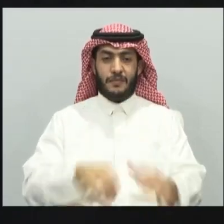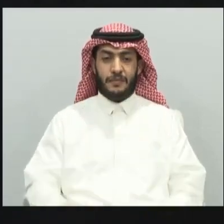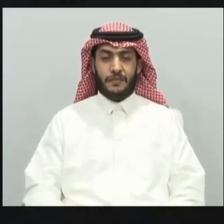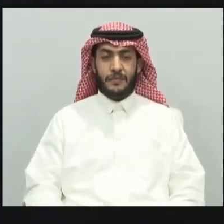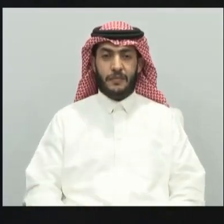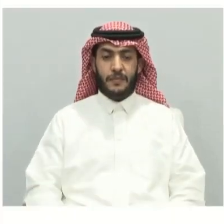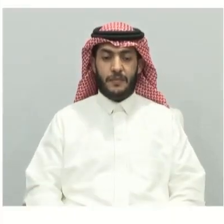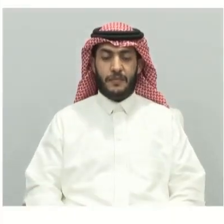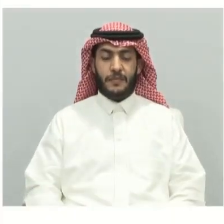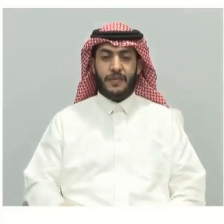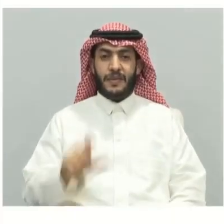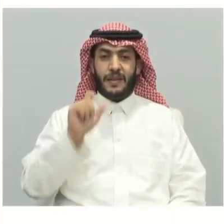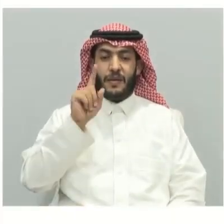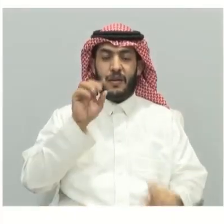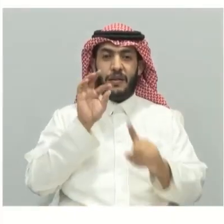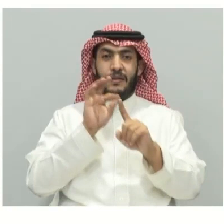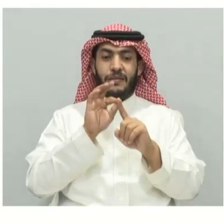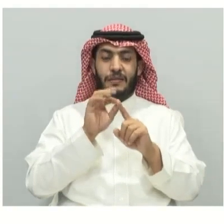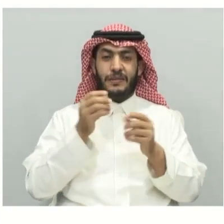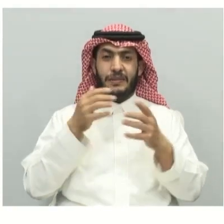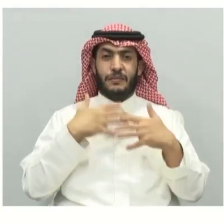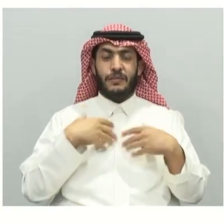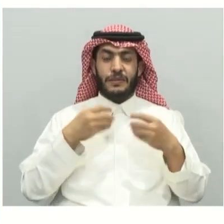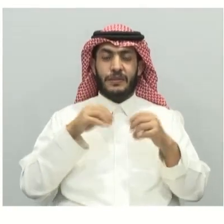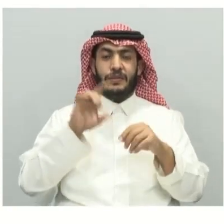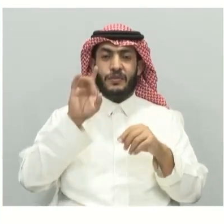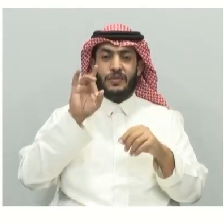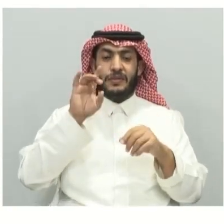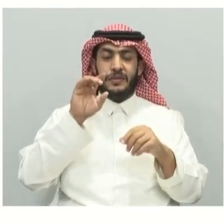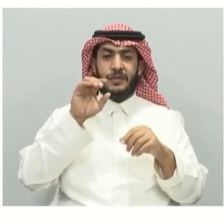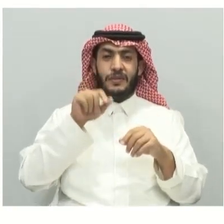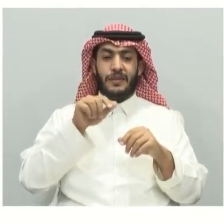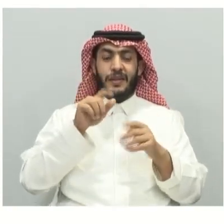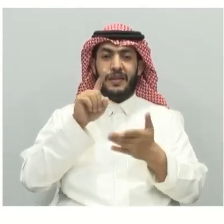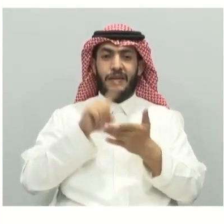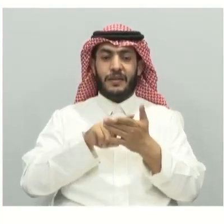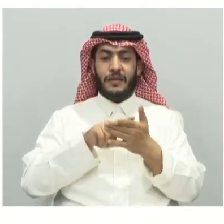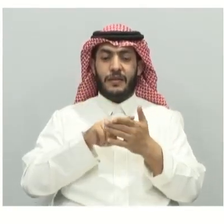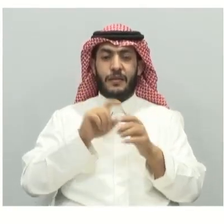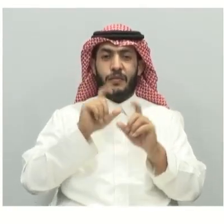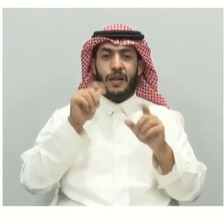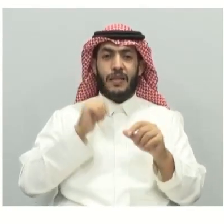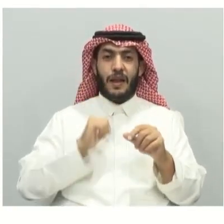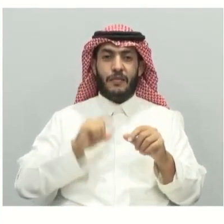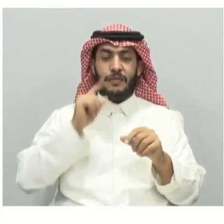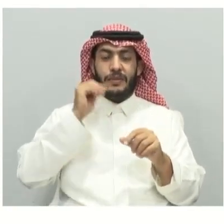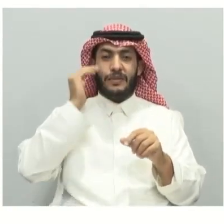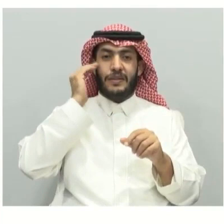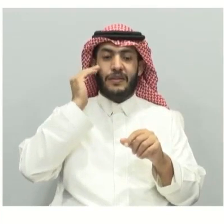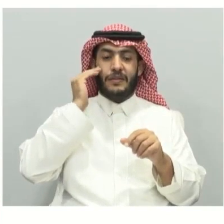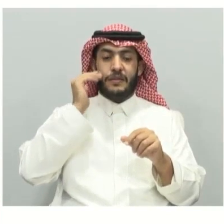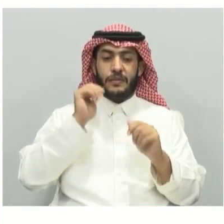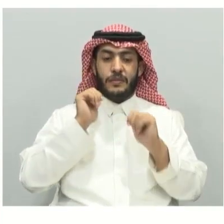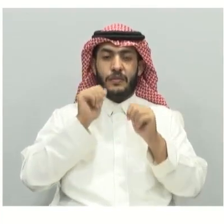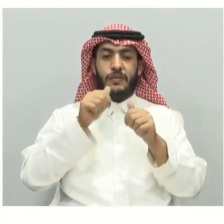هذا عندنا اول هدف اسعى واياكم باذن الله تعالى الى تحقيقه ان يبين الطالب والطالبه